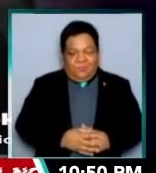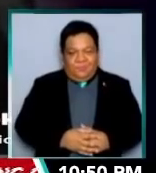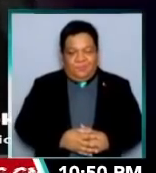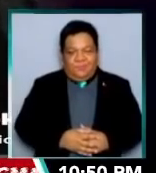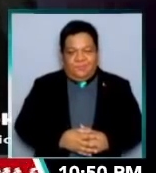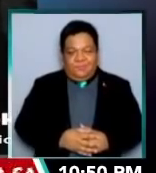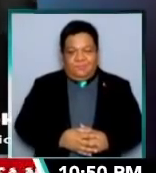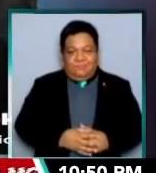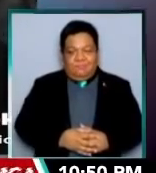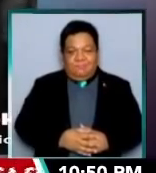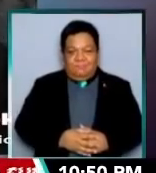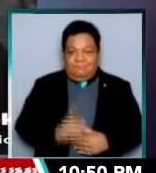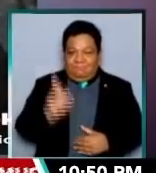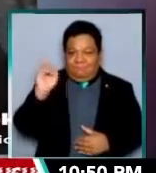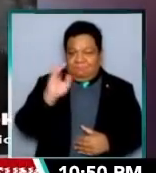And then...